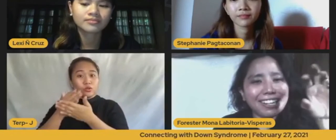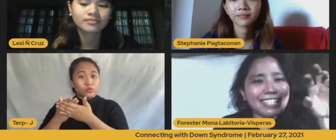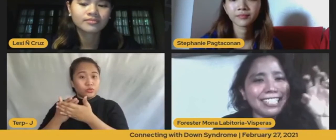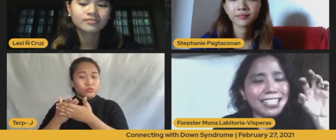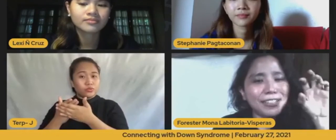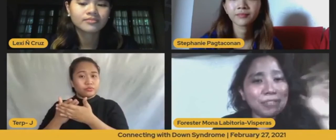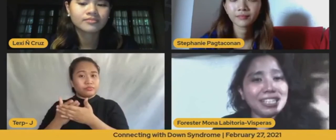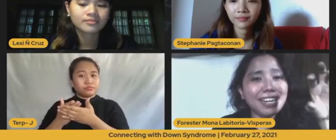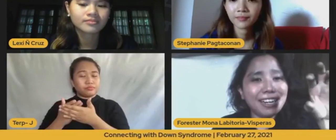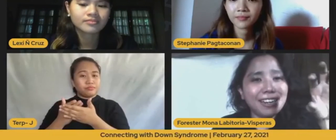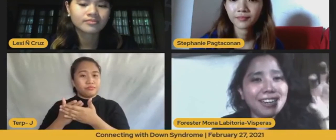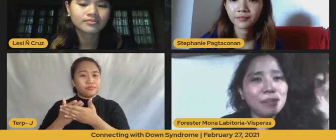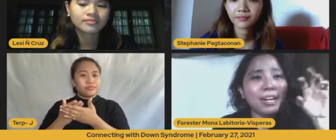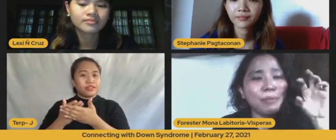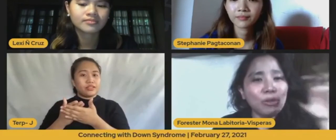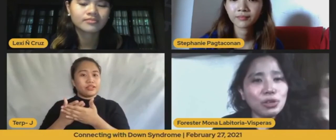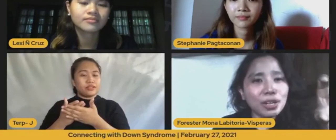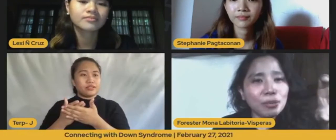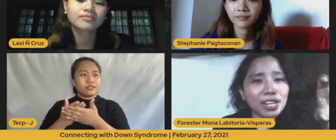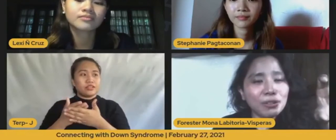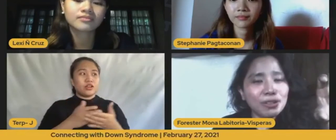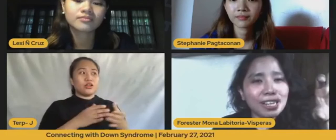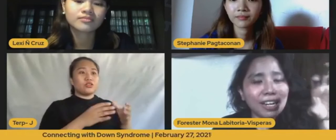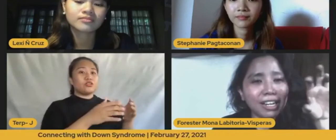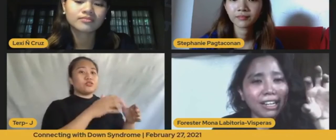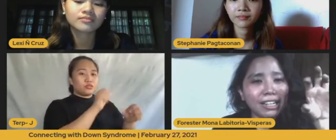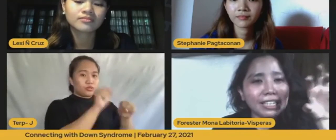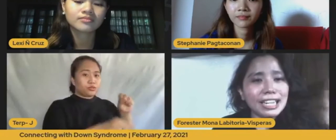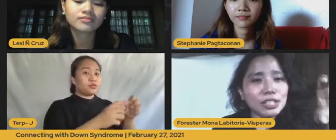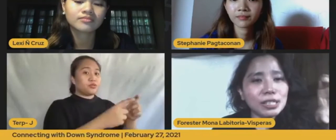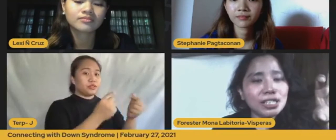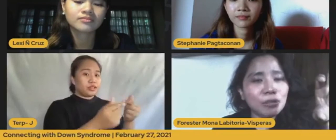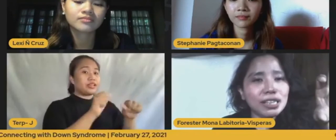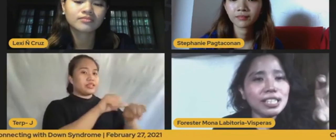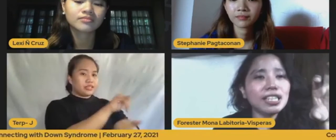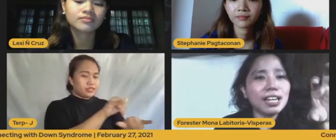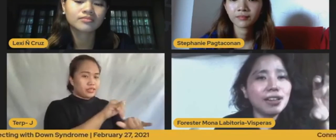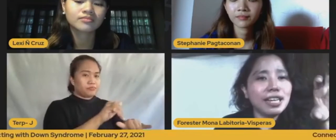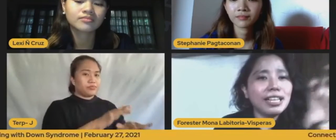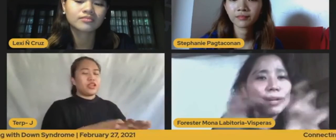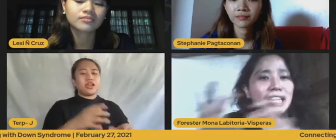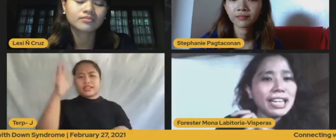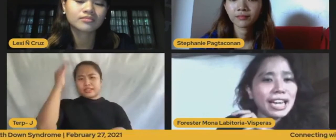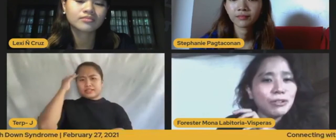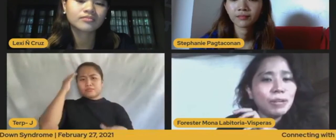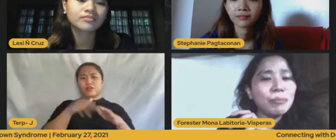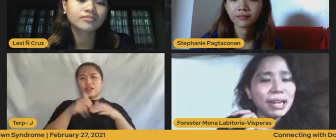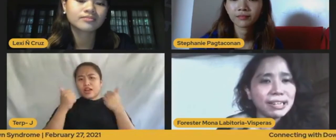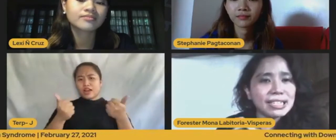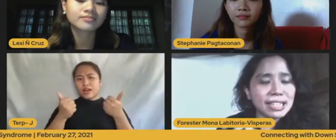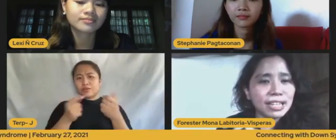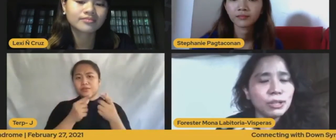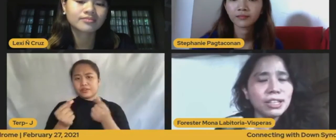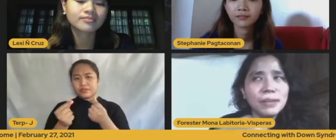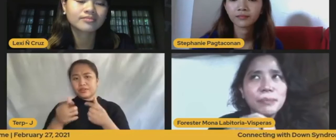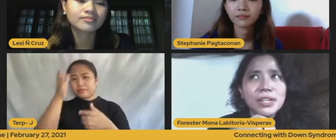parents ni Brina para ma-overcome niya yung intellectual disability niya na pwedeng gayahin ng ibang parents din